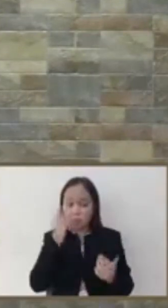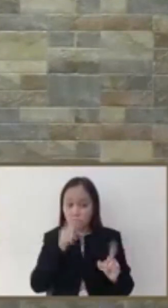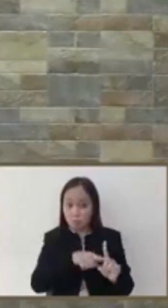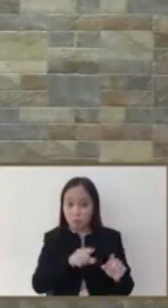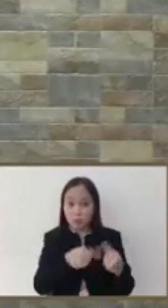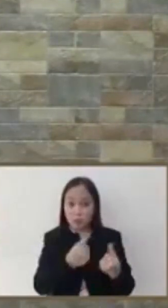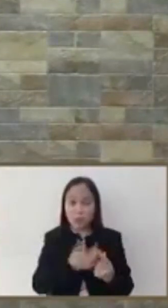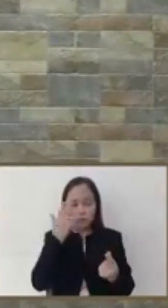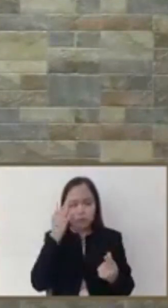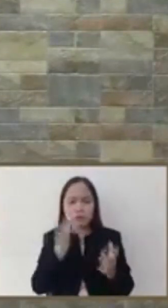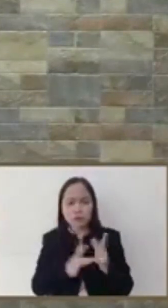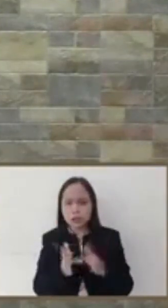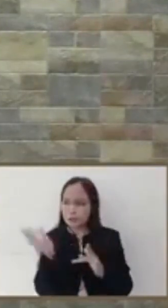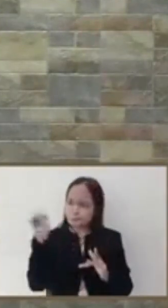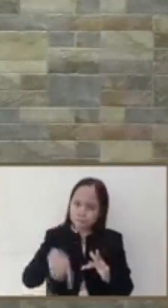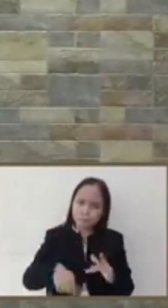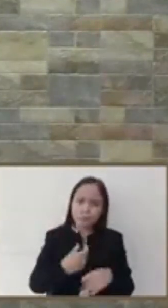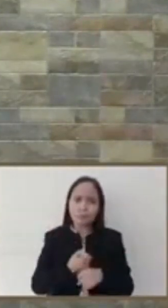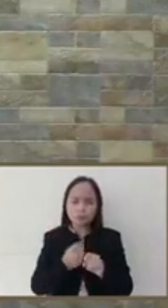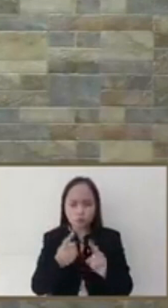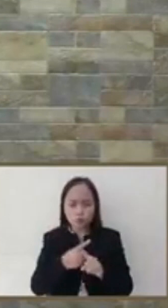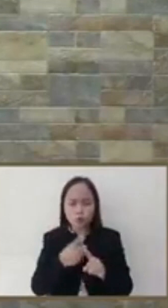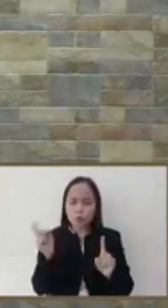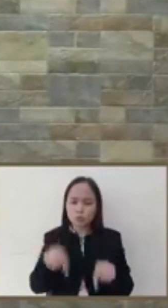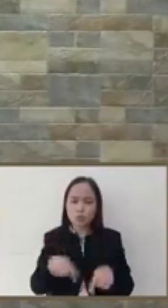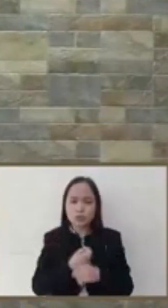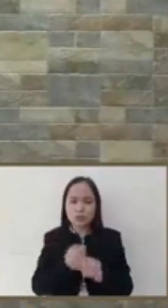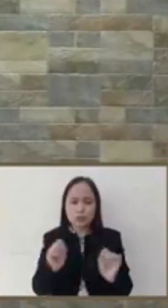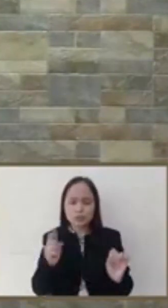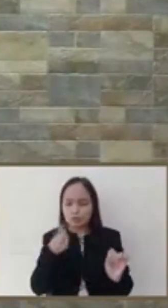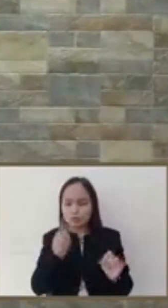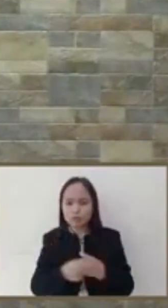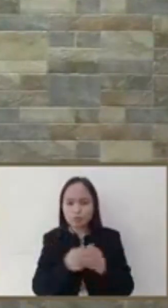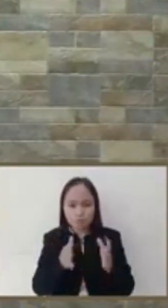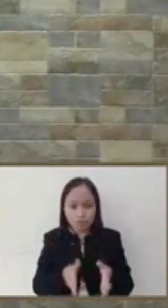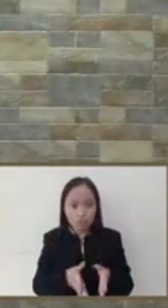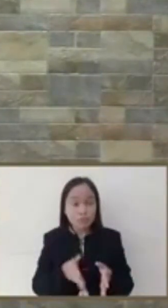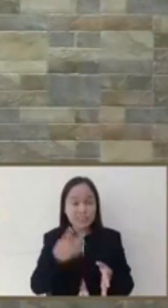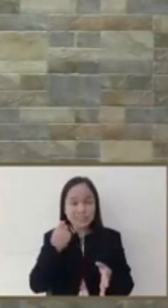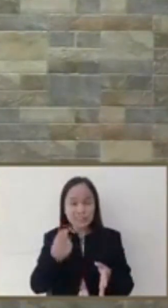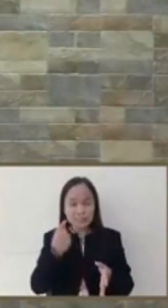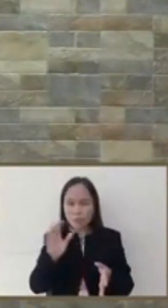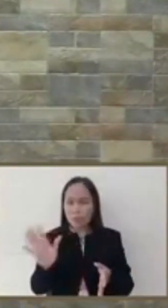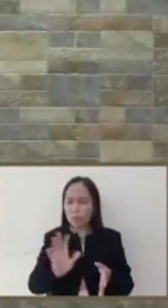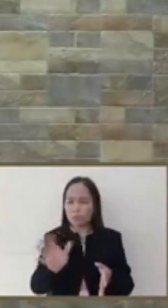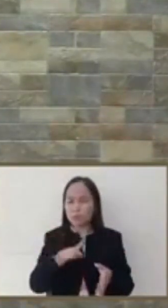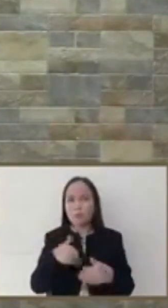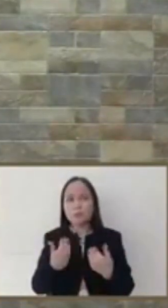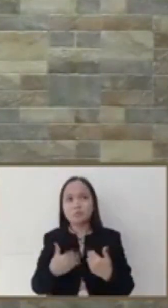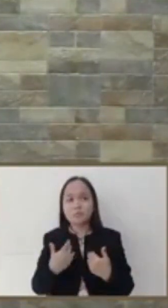Panginoong Jesucristo na Jesus Christ came to save that which was lost? So you understand? Huwag lamang kayong matuwa